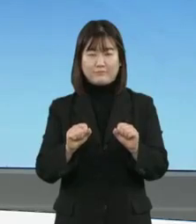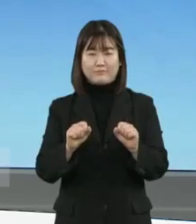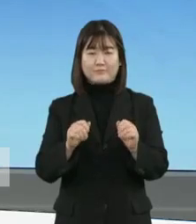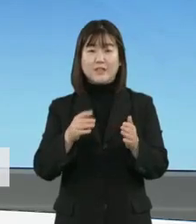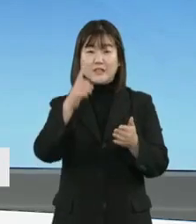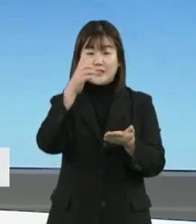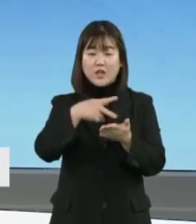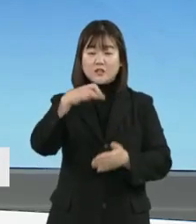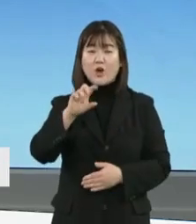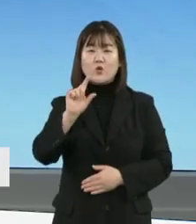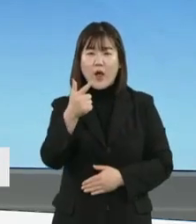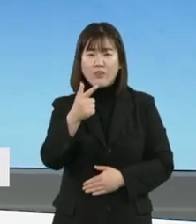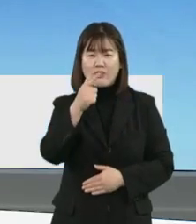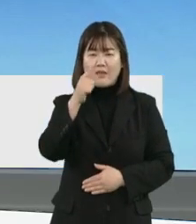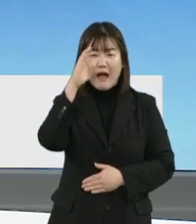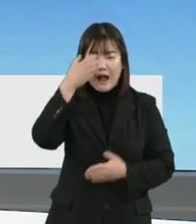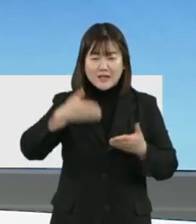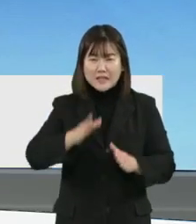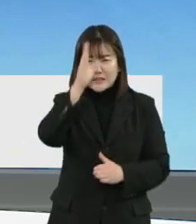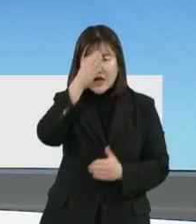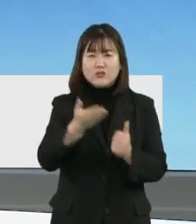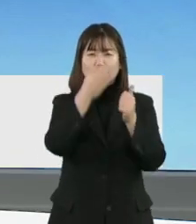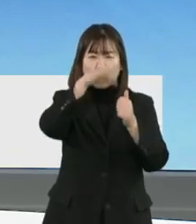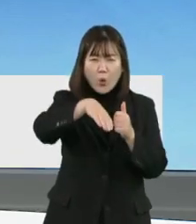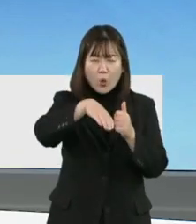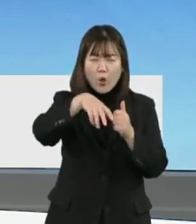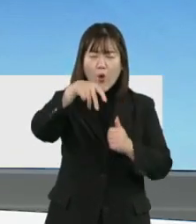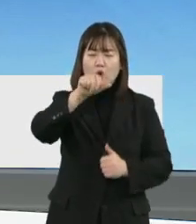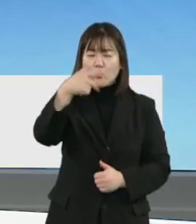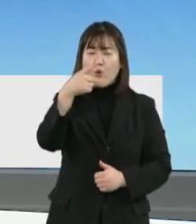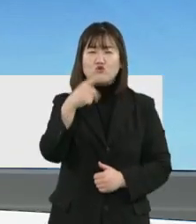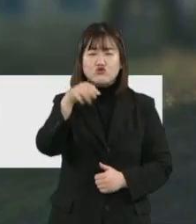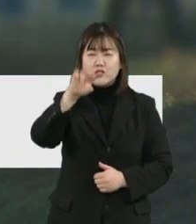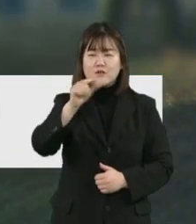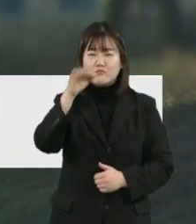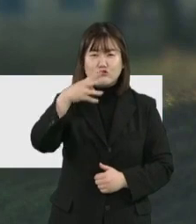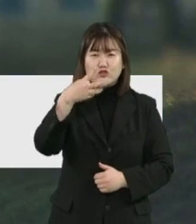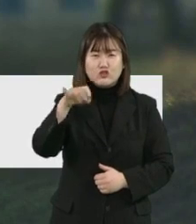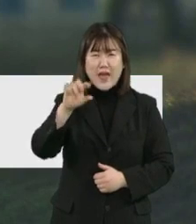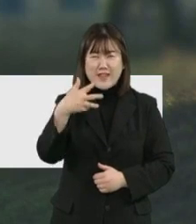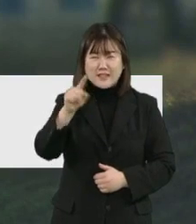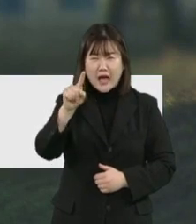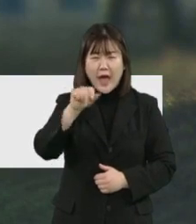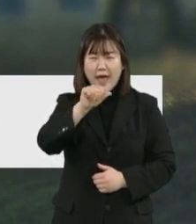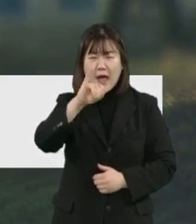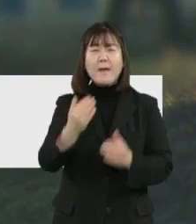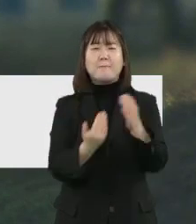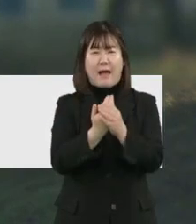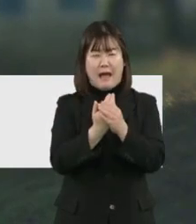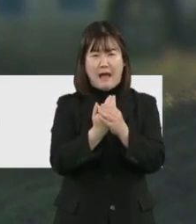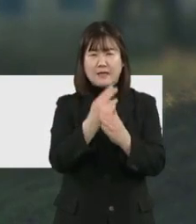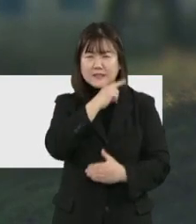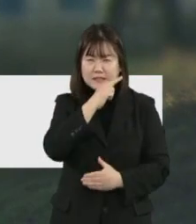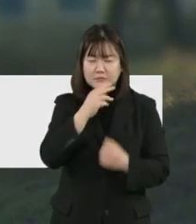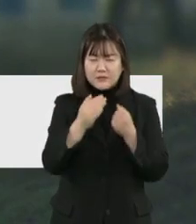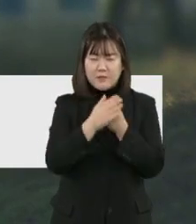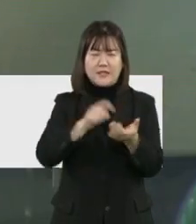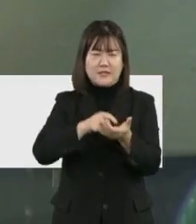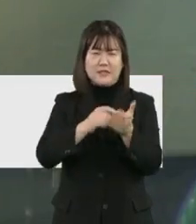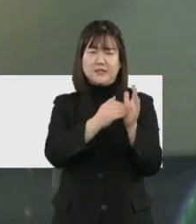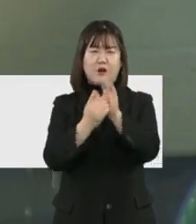천안시 성환읍 의한 산란계 농장에서 고병원성 조류인플루엔자 의심 사례가 발생해 방역당국이 긴급